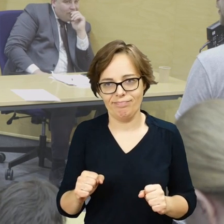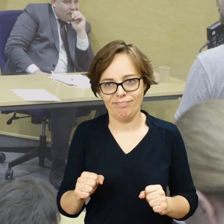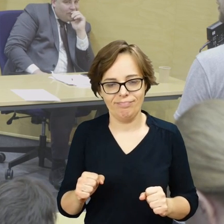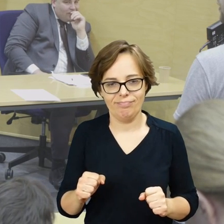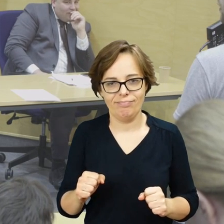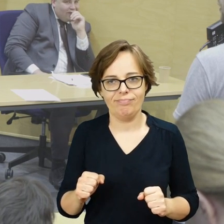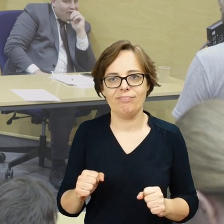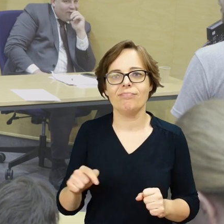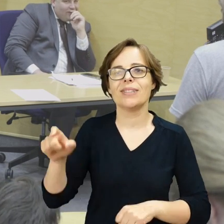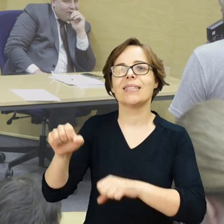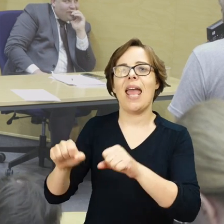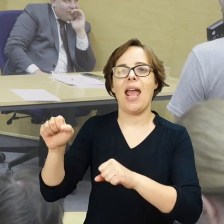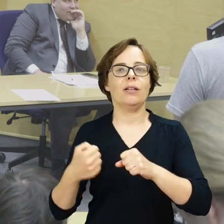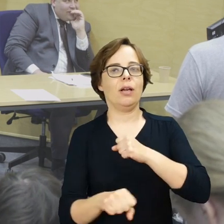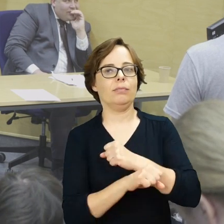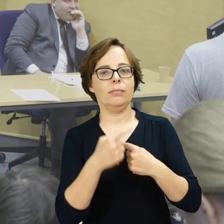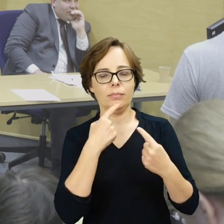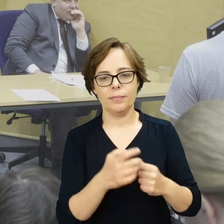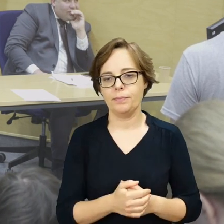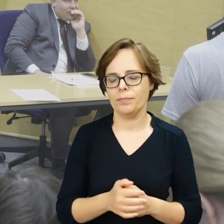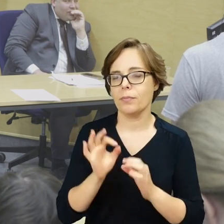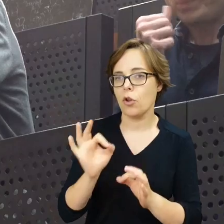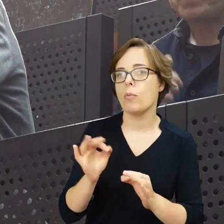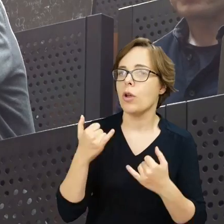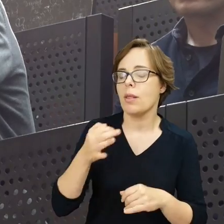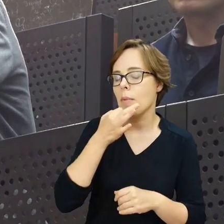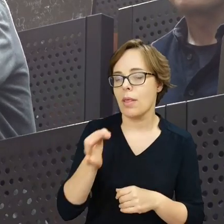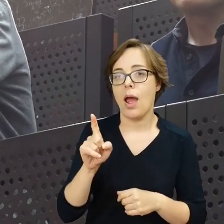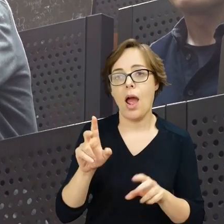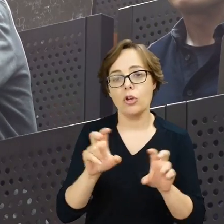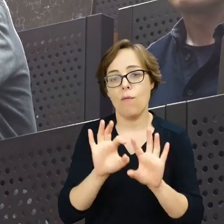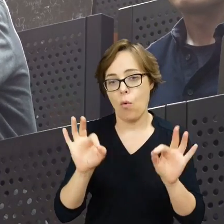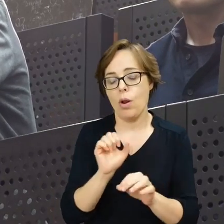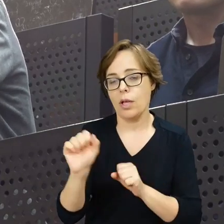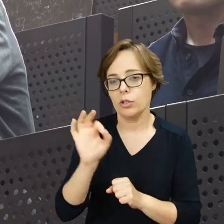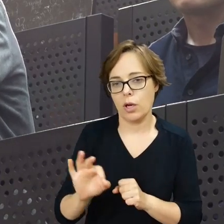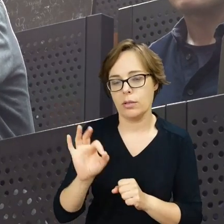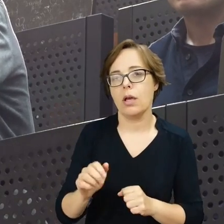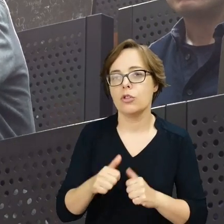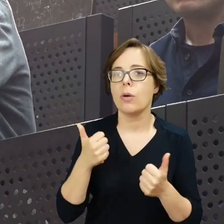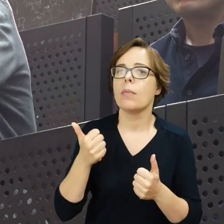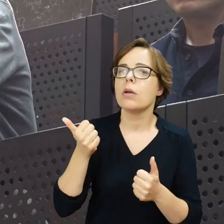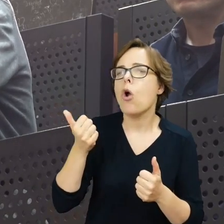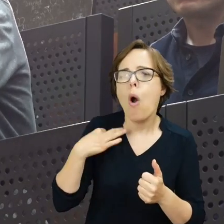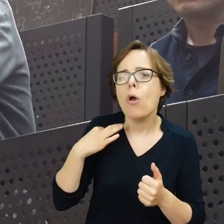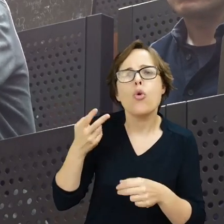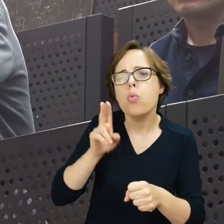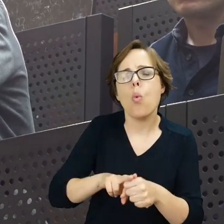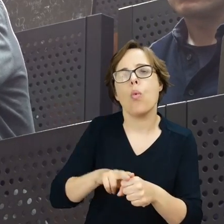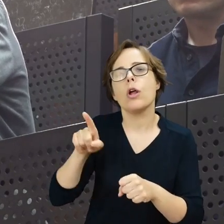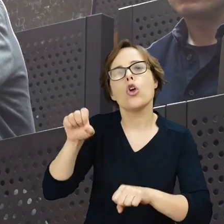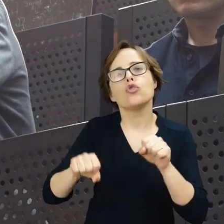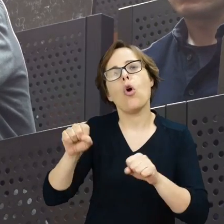wypowiadać się w ich imieniu. Okej, no to może w takim razie pytanie, czy w ogóle jest na to szansa, żeby któryś z sądów administracyjnych w Polsce właśnie